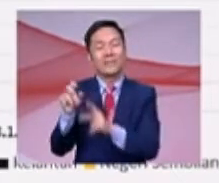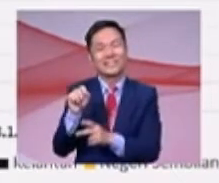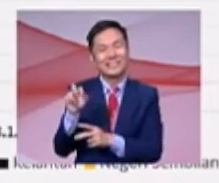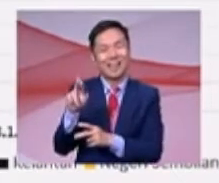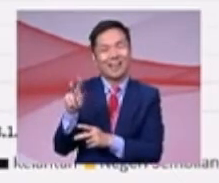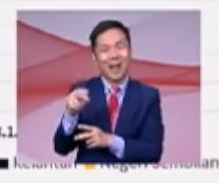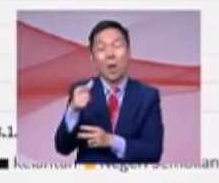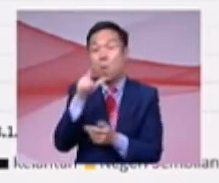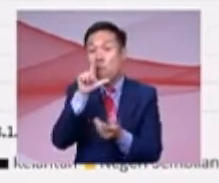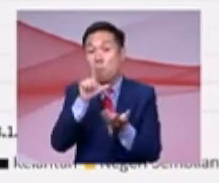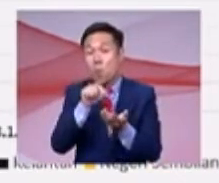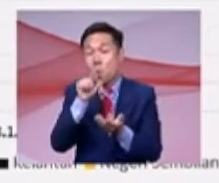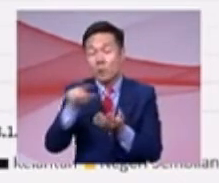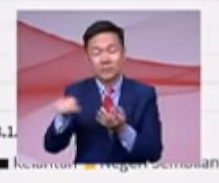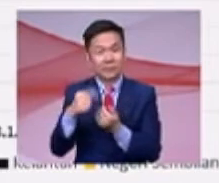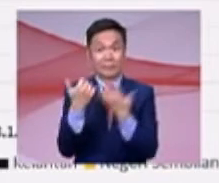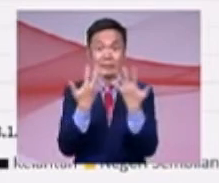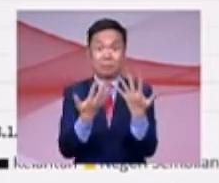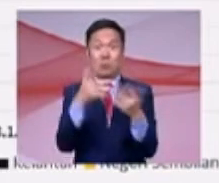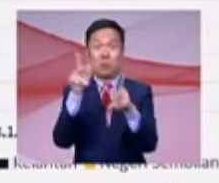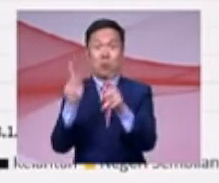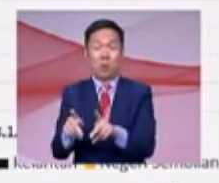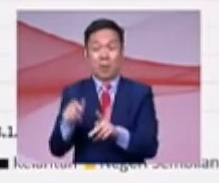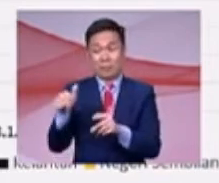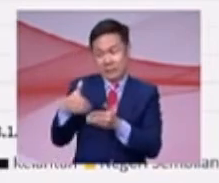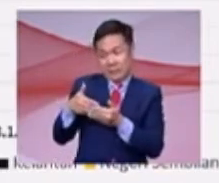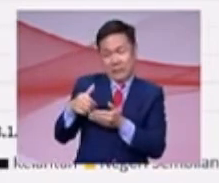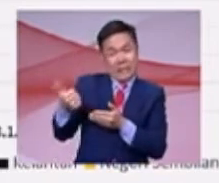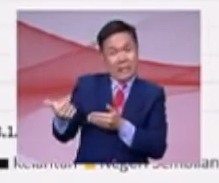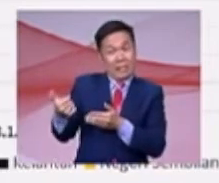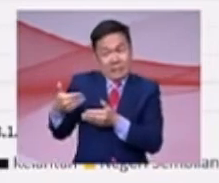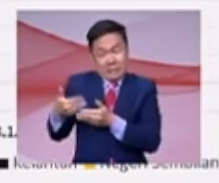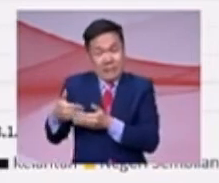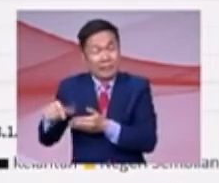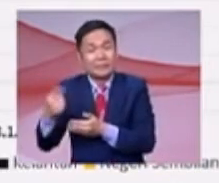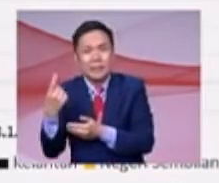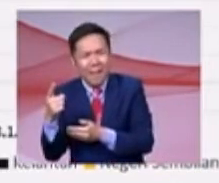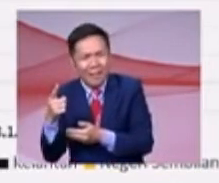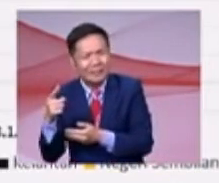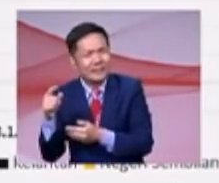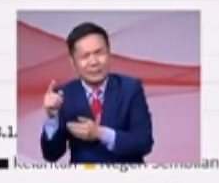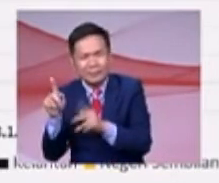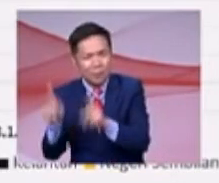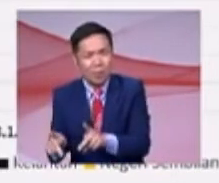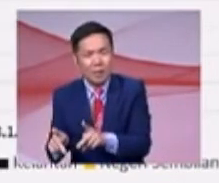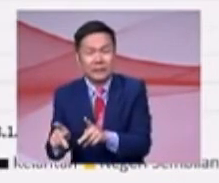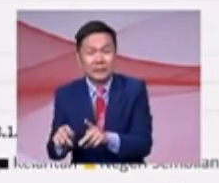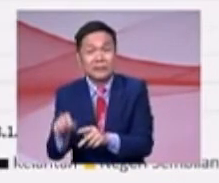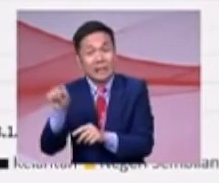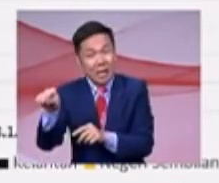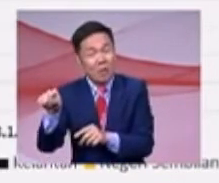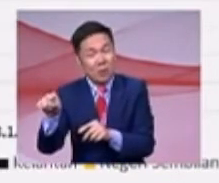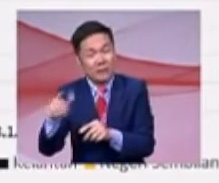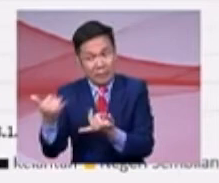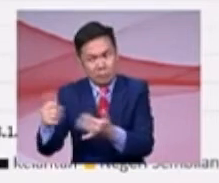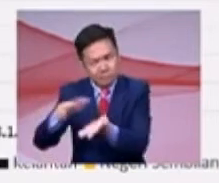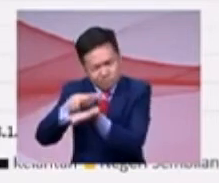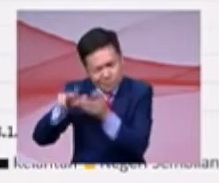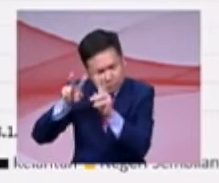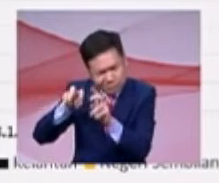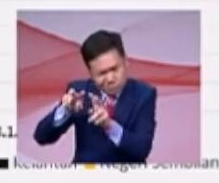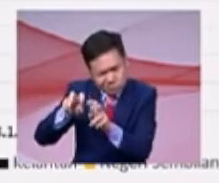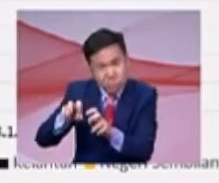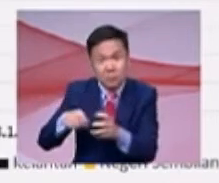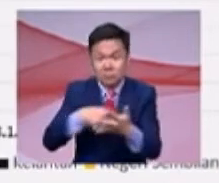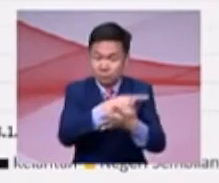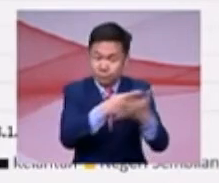Burung iaitu 10 kes, kluster Contact Screening 11 kes dan juga kluster 1 dalam penyiasatan. Kita